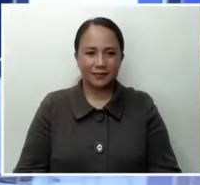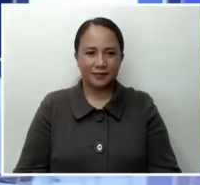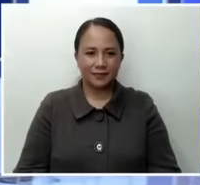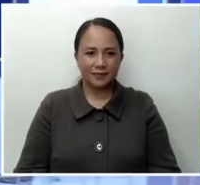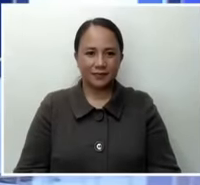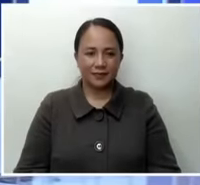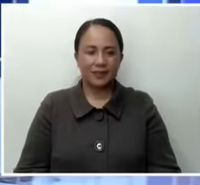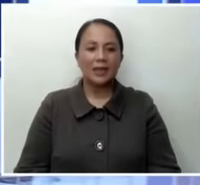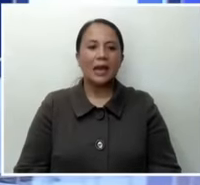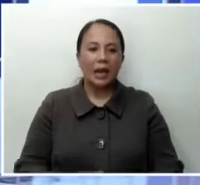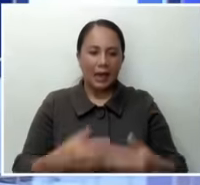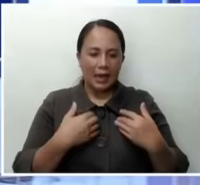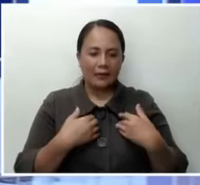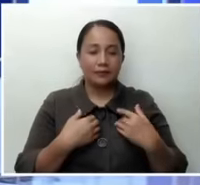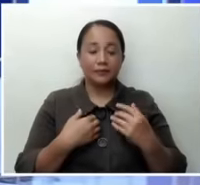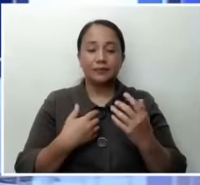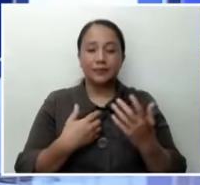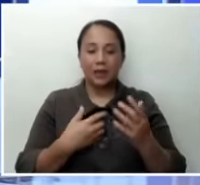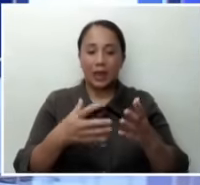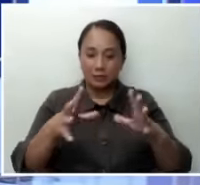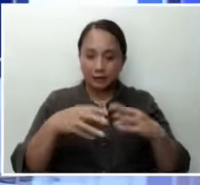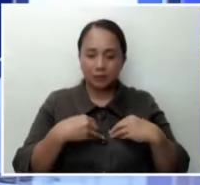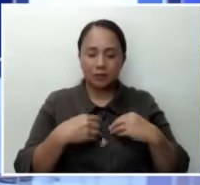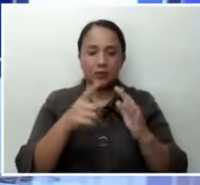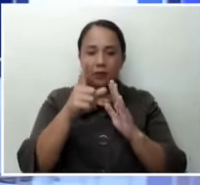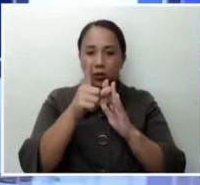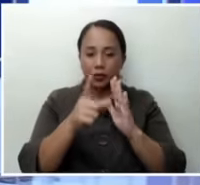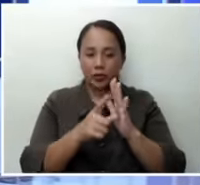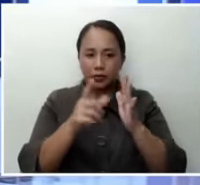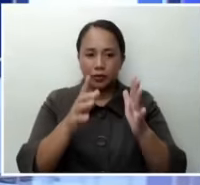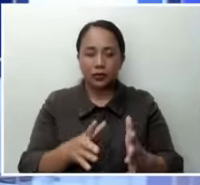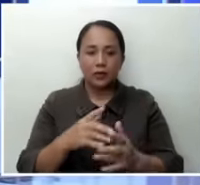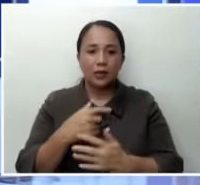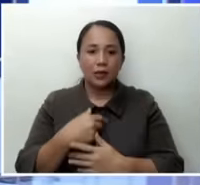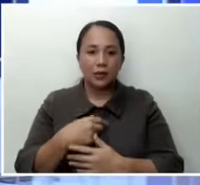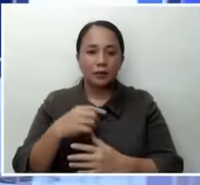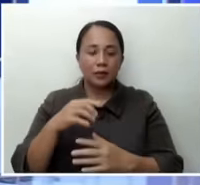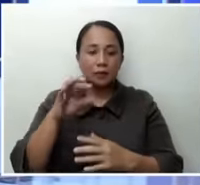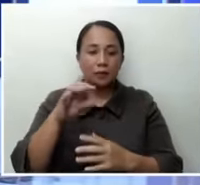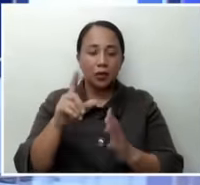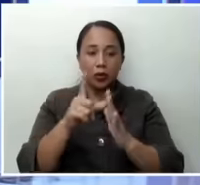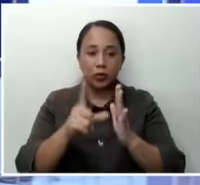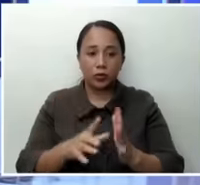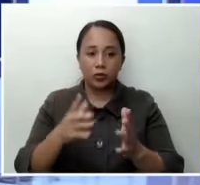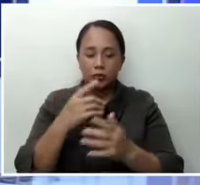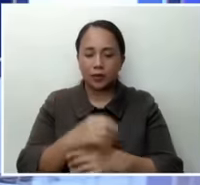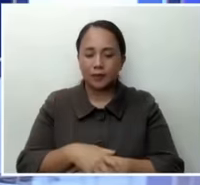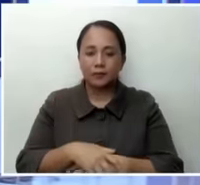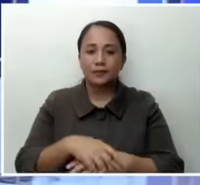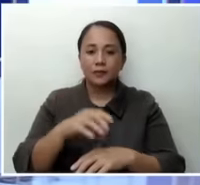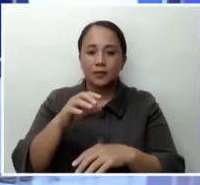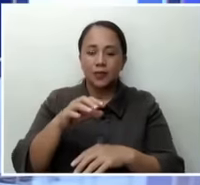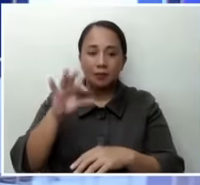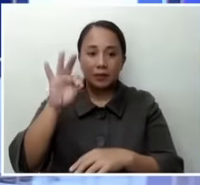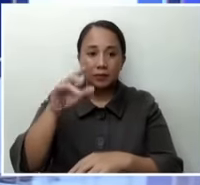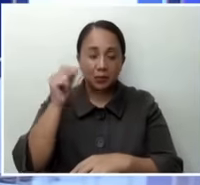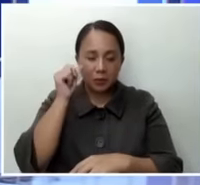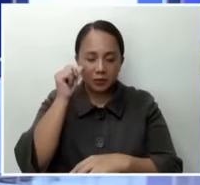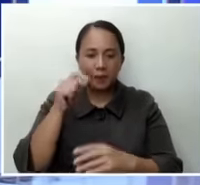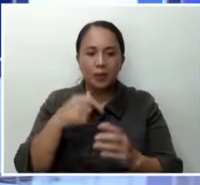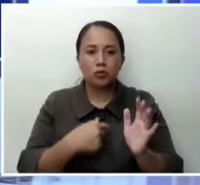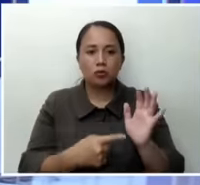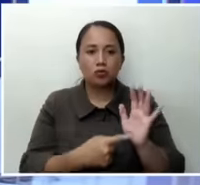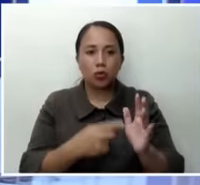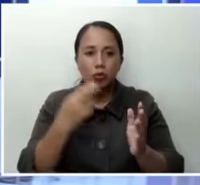Hawak na ng abogado ni Kingdom of Jesus Christ, Pastor Apollo Kibuloy, ang inisyong show cause order ng